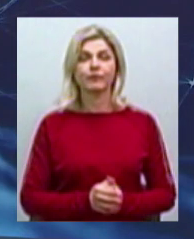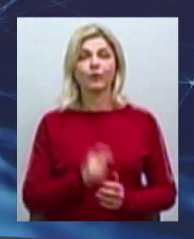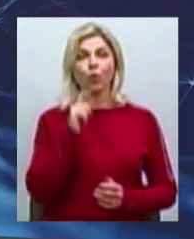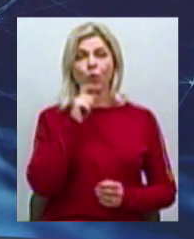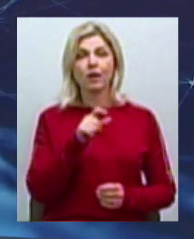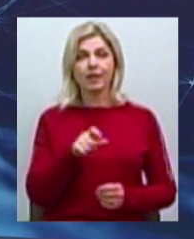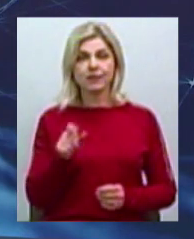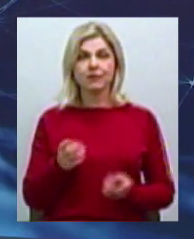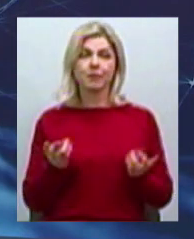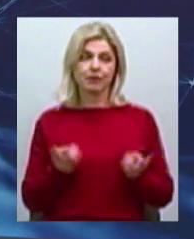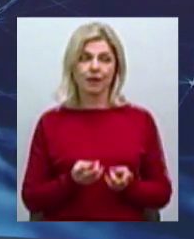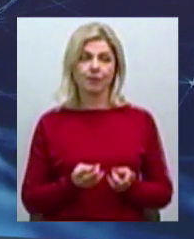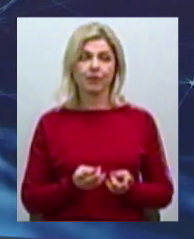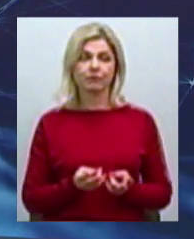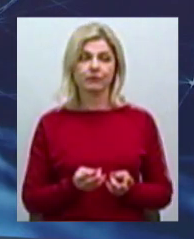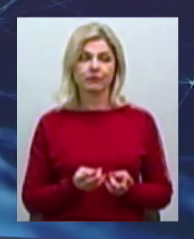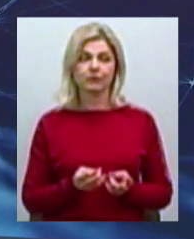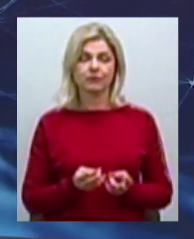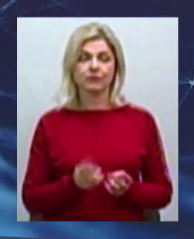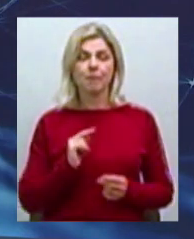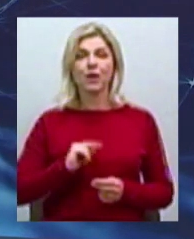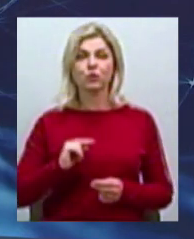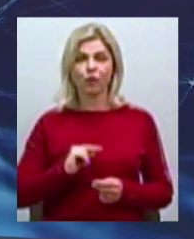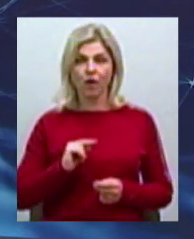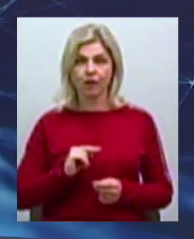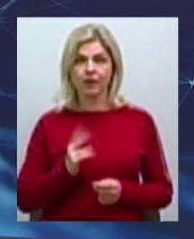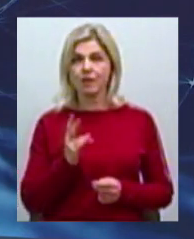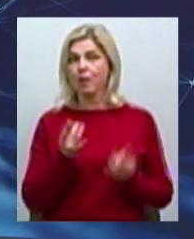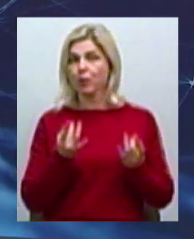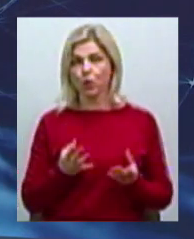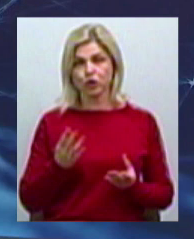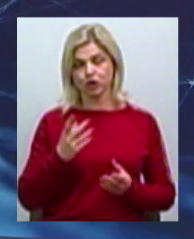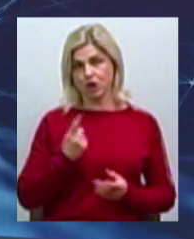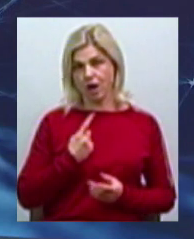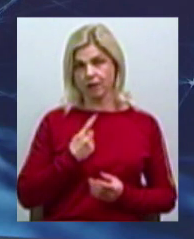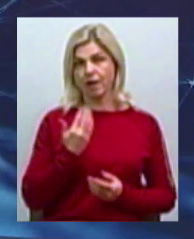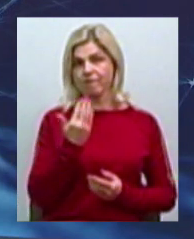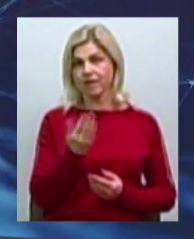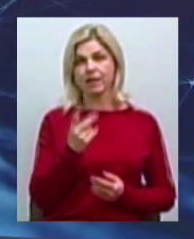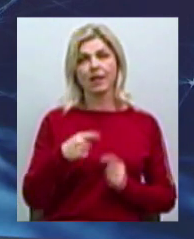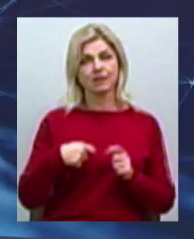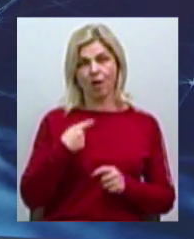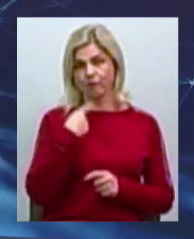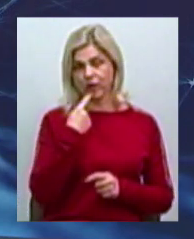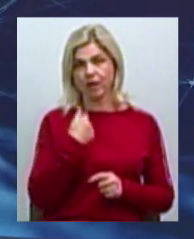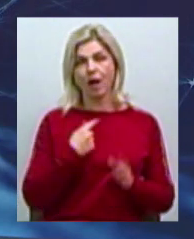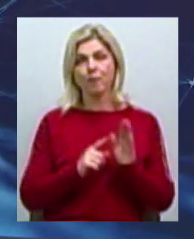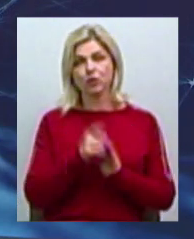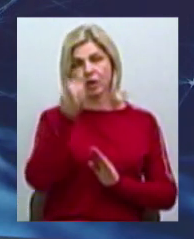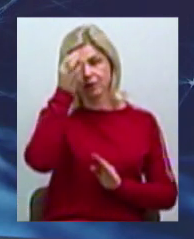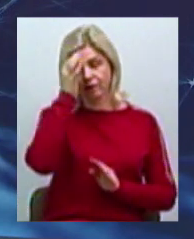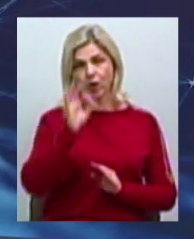Українцям треба працювати, не просто чекати. Ви не даремно говорили, і я на початку згадала про